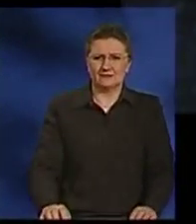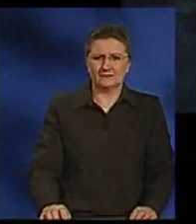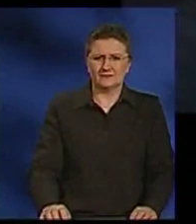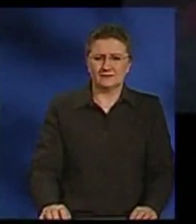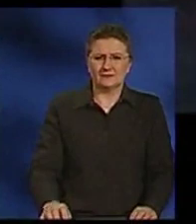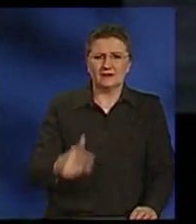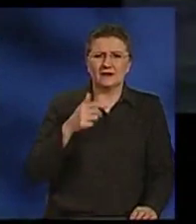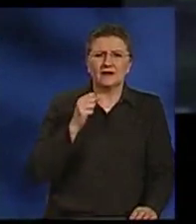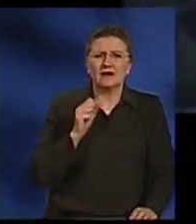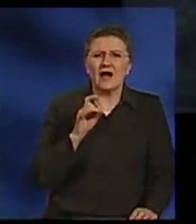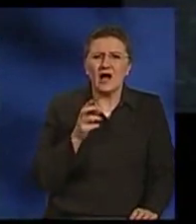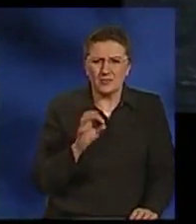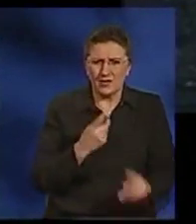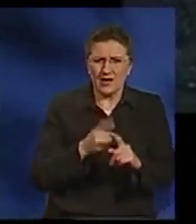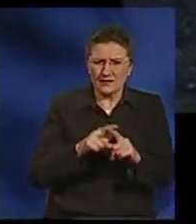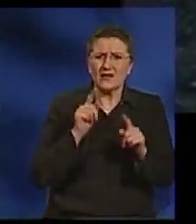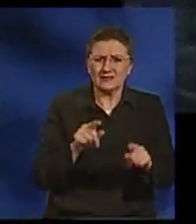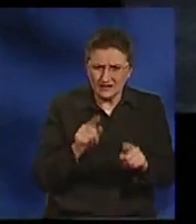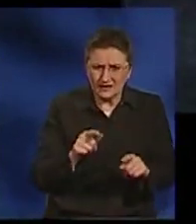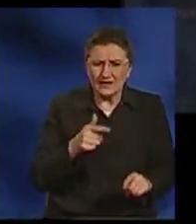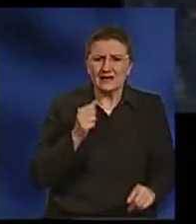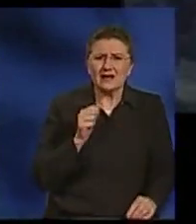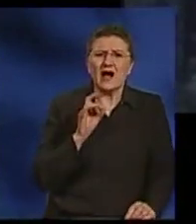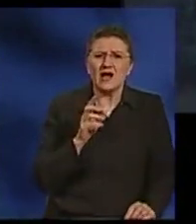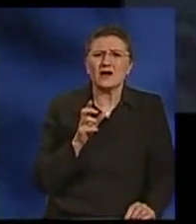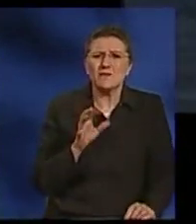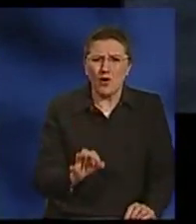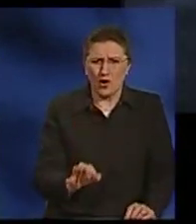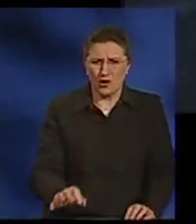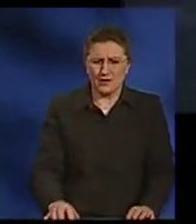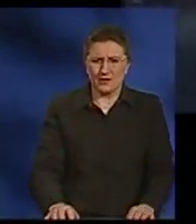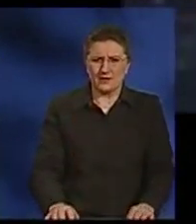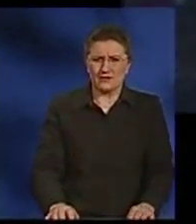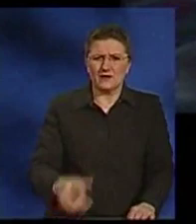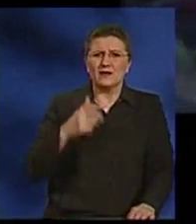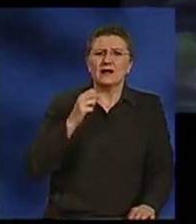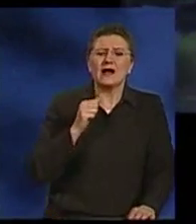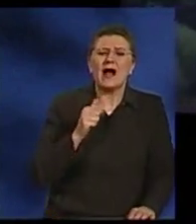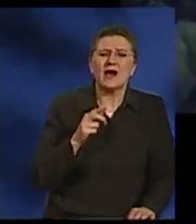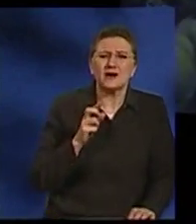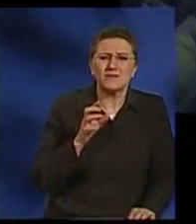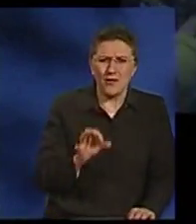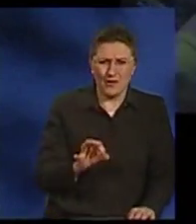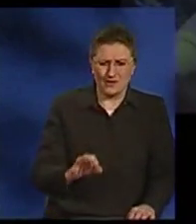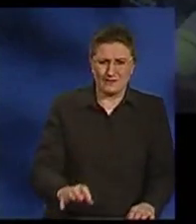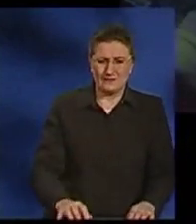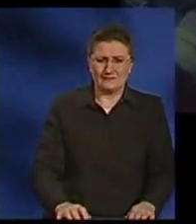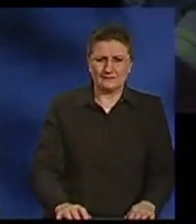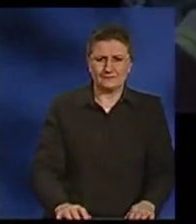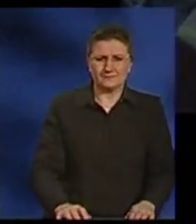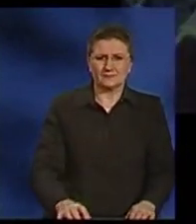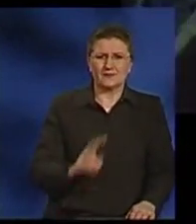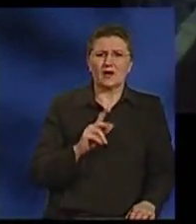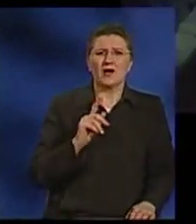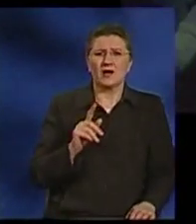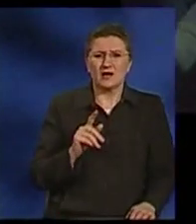Гарбо, Гарбо, это ты! Гарбо, Гарбо Гарбо Ох, ой, Кто там?